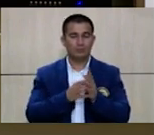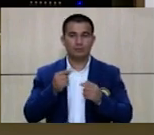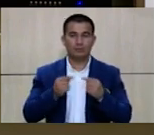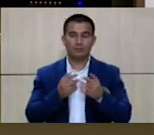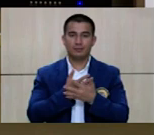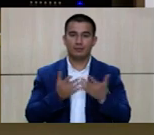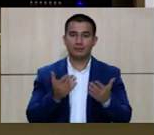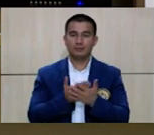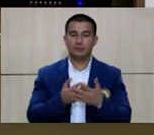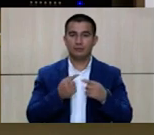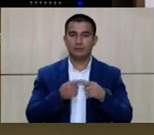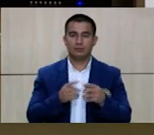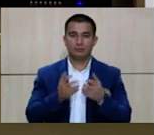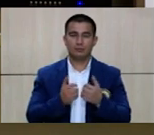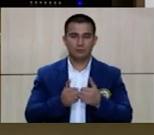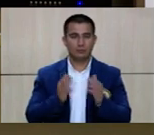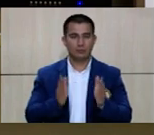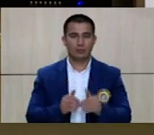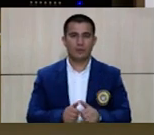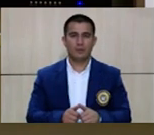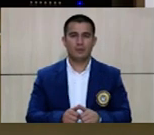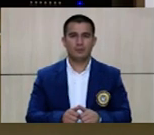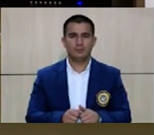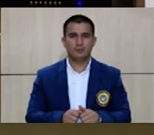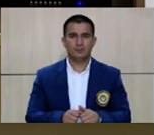yechish. Yozib oling.